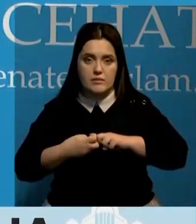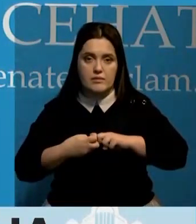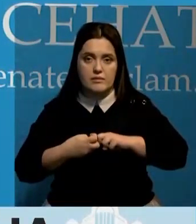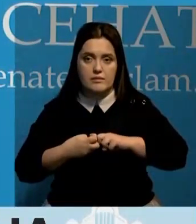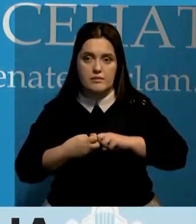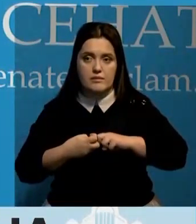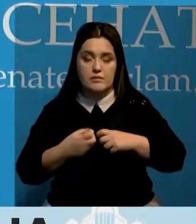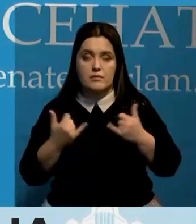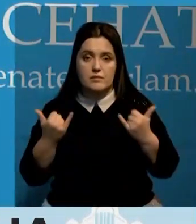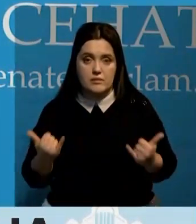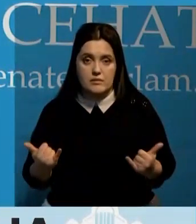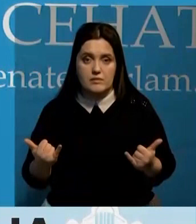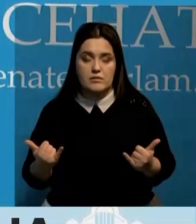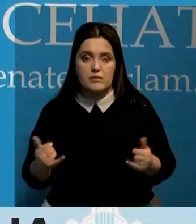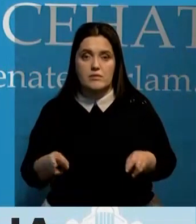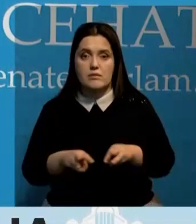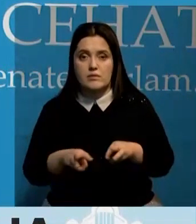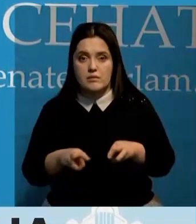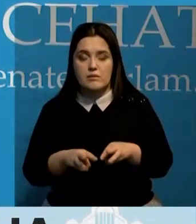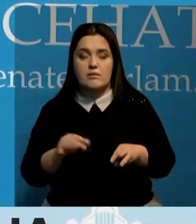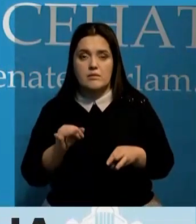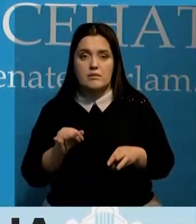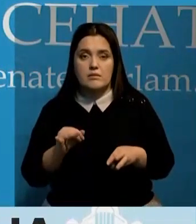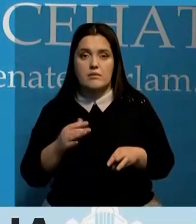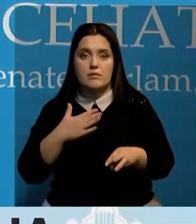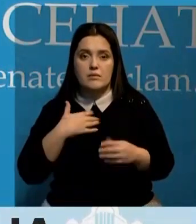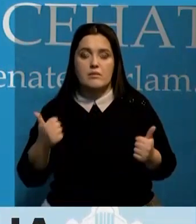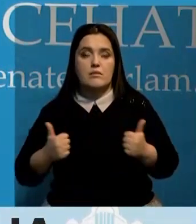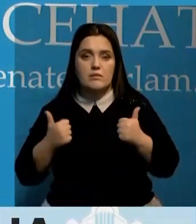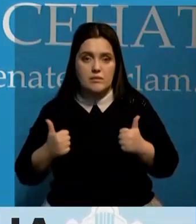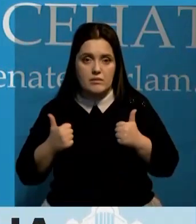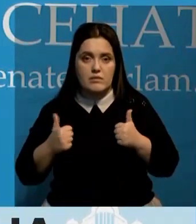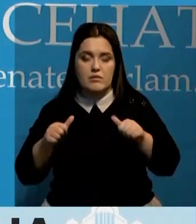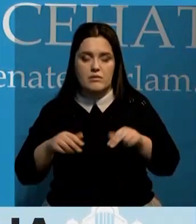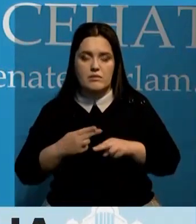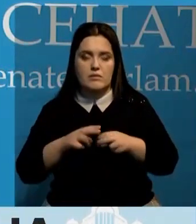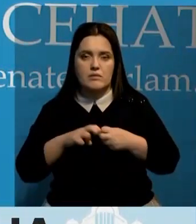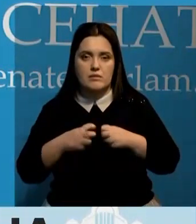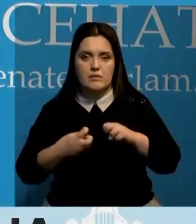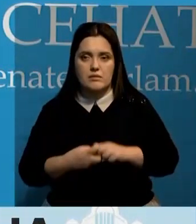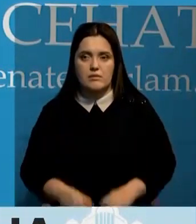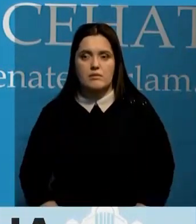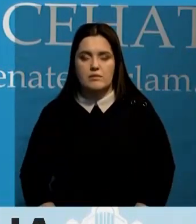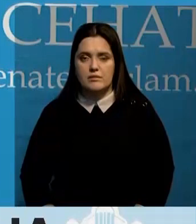Сейчас министерство и в том числе я стараемся решать эти проблемы.